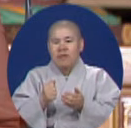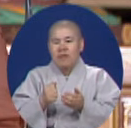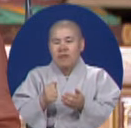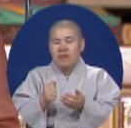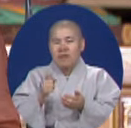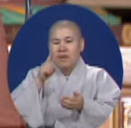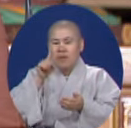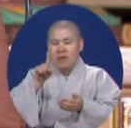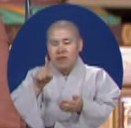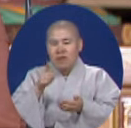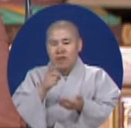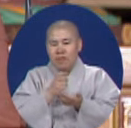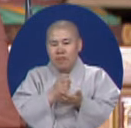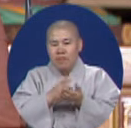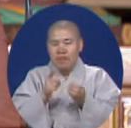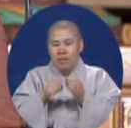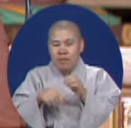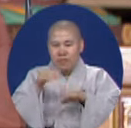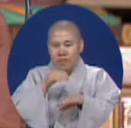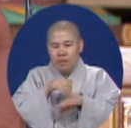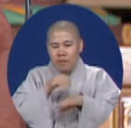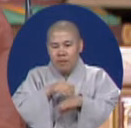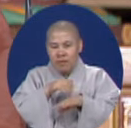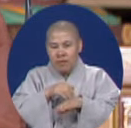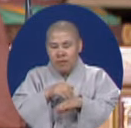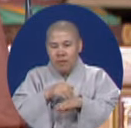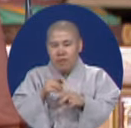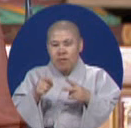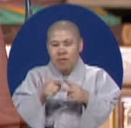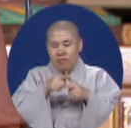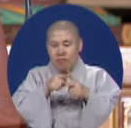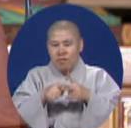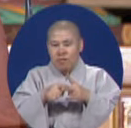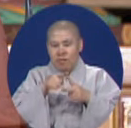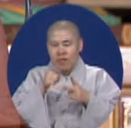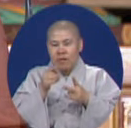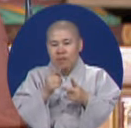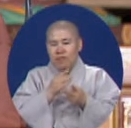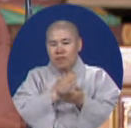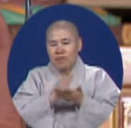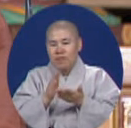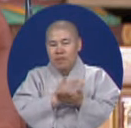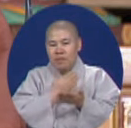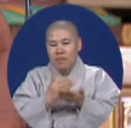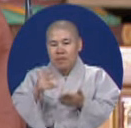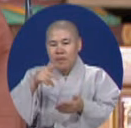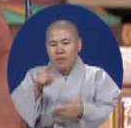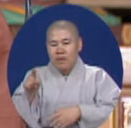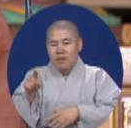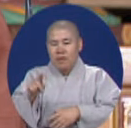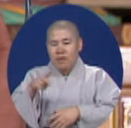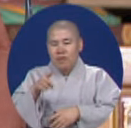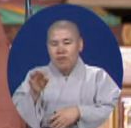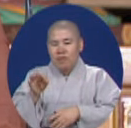이제 역대로 둘로 나누는데 자성문 수행이